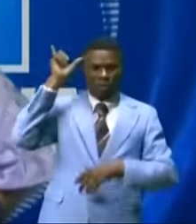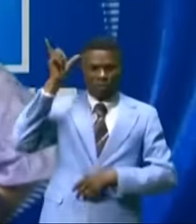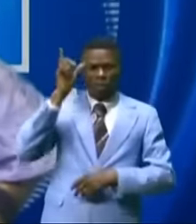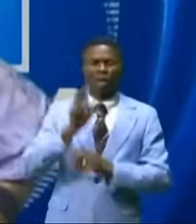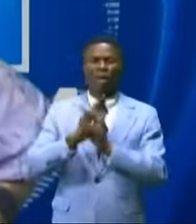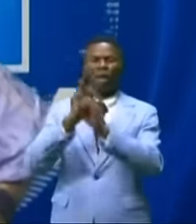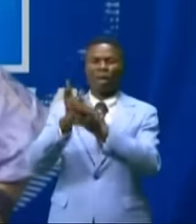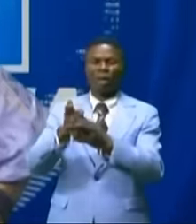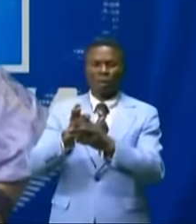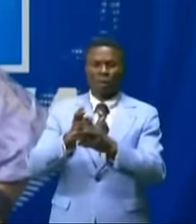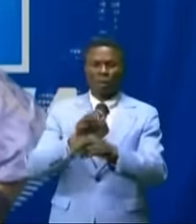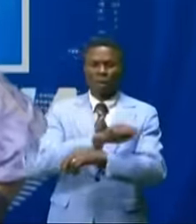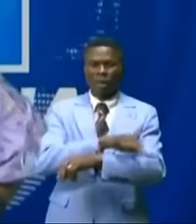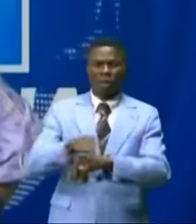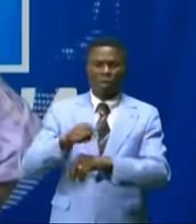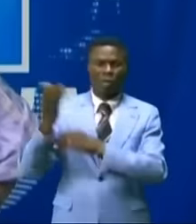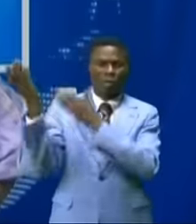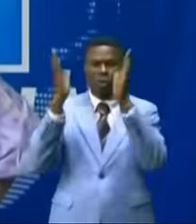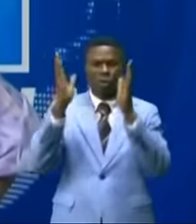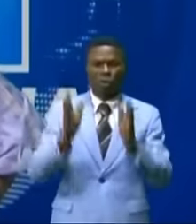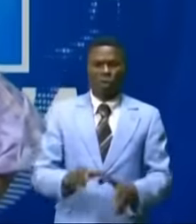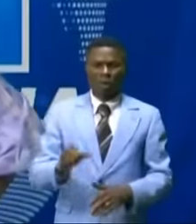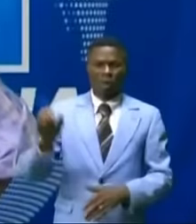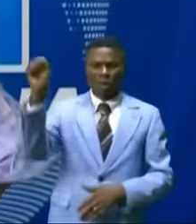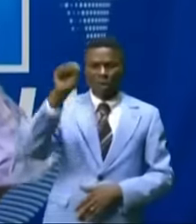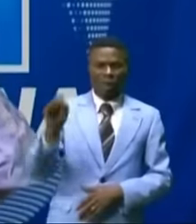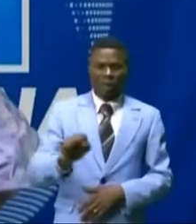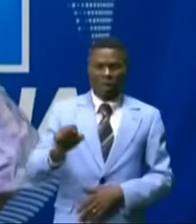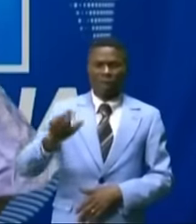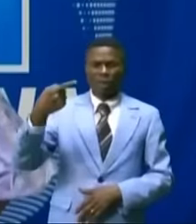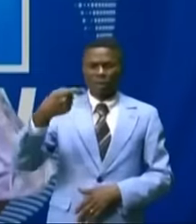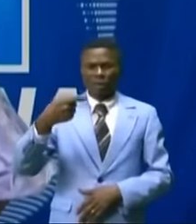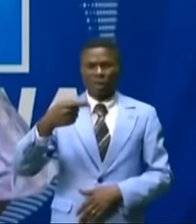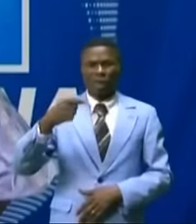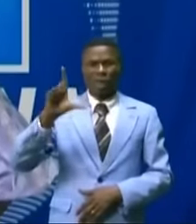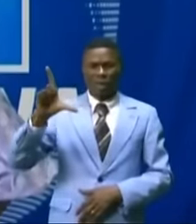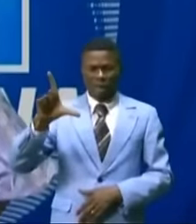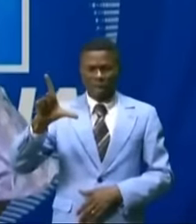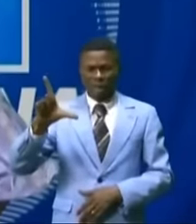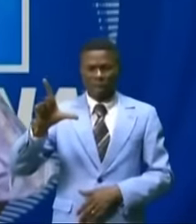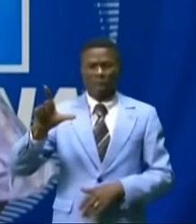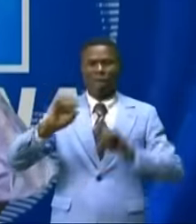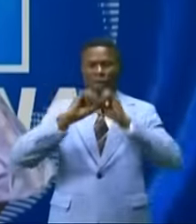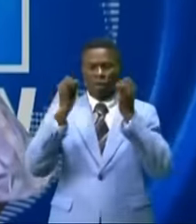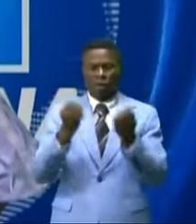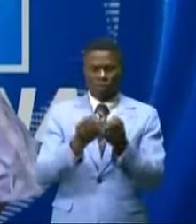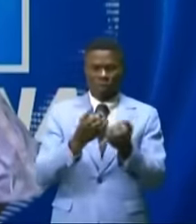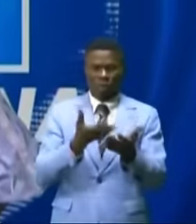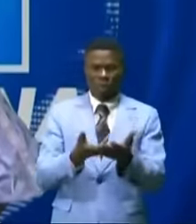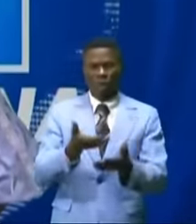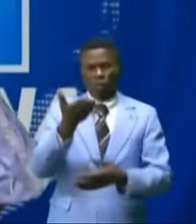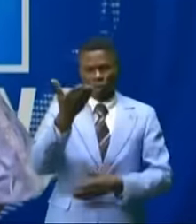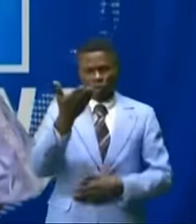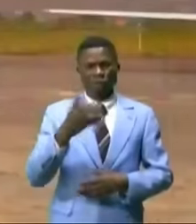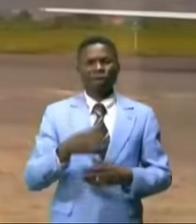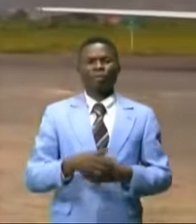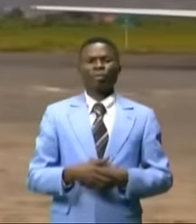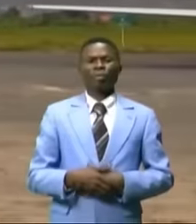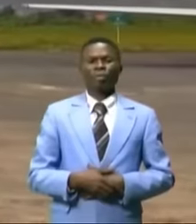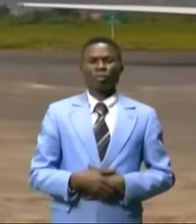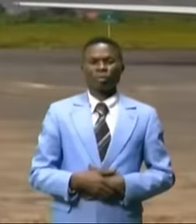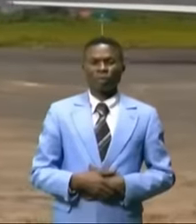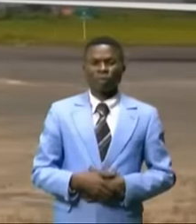réaction de la direction commerciale de SGL Aeronautica. Mais ce n'est pas fait attendre. Regardez.